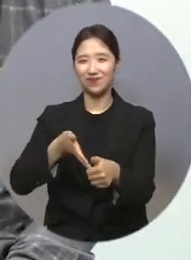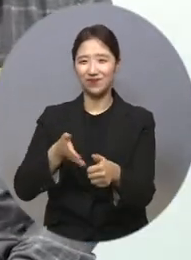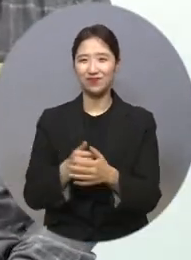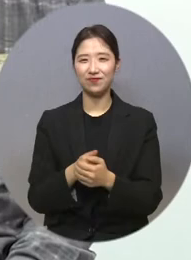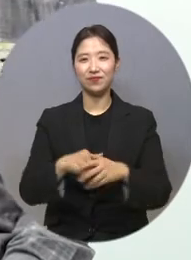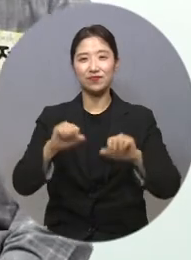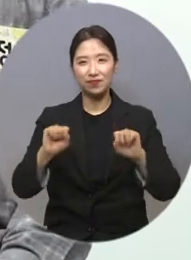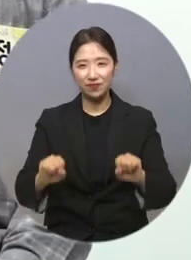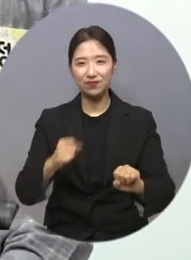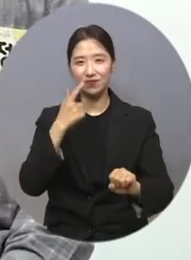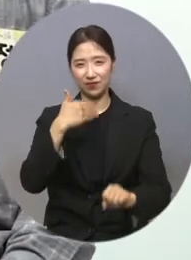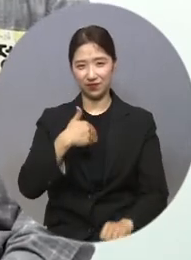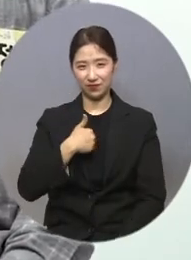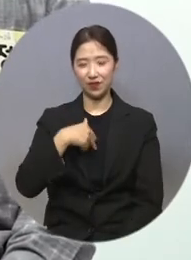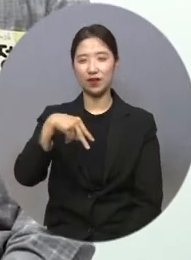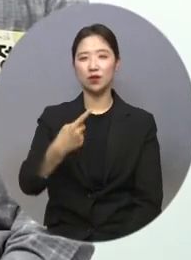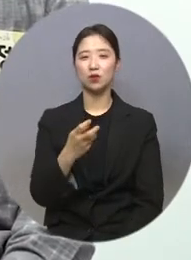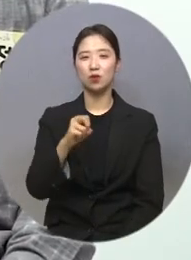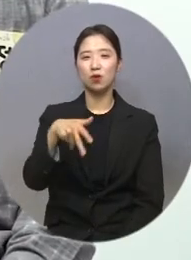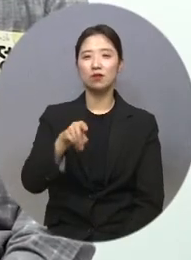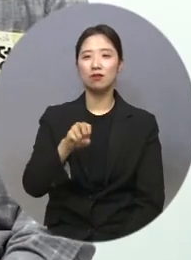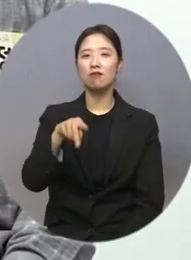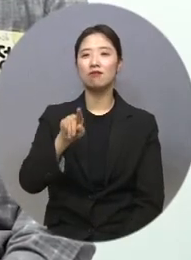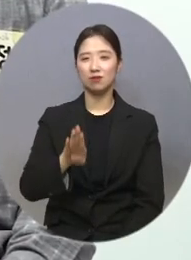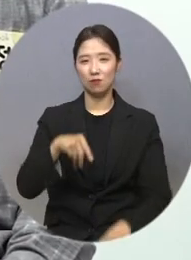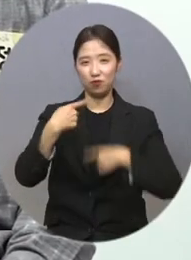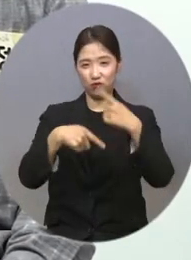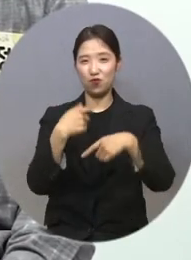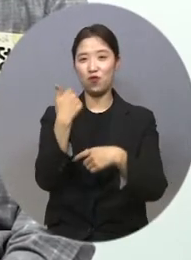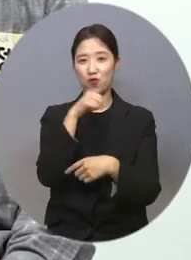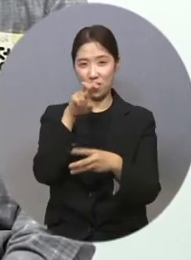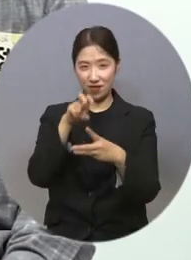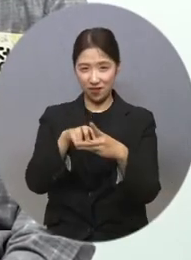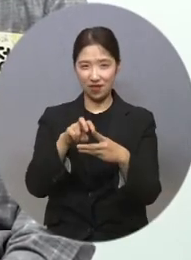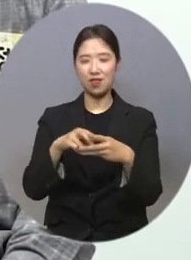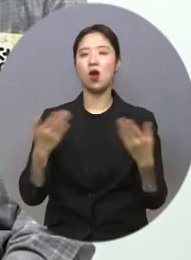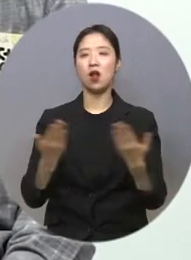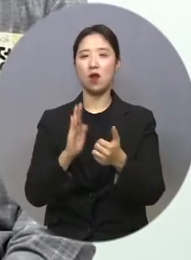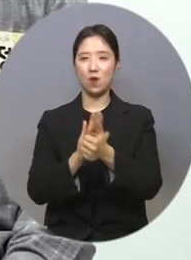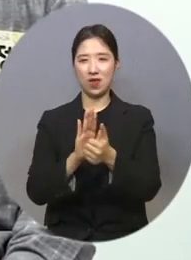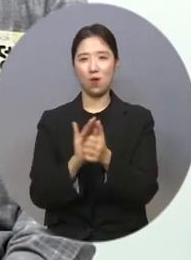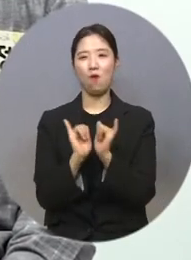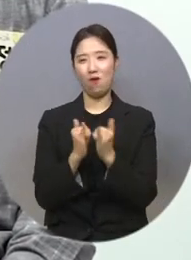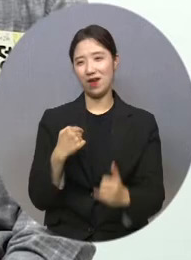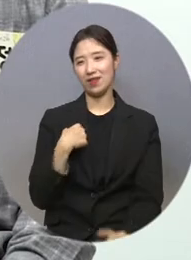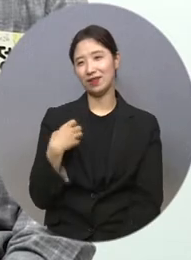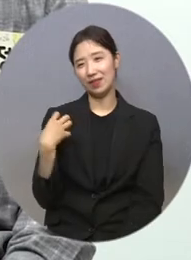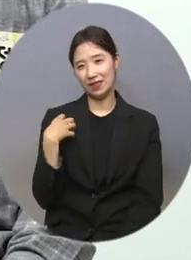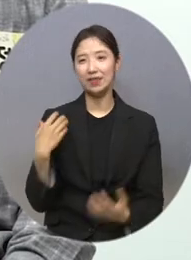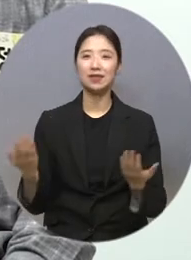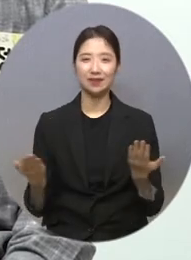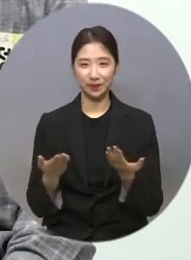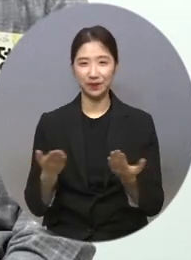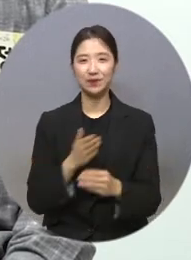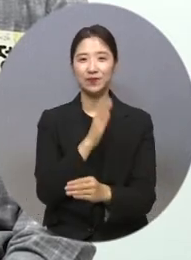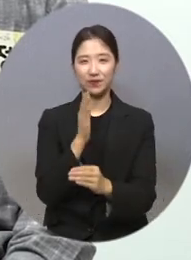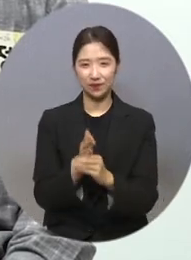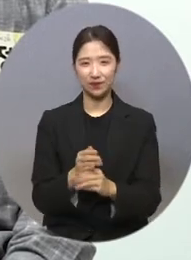네, 안녕하세요. 저는 송정섭입니다. 현재 동대문구 수어통역센터에서 근로지원인으로 일하고